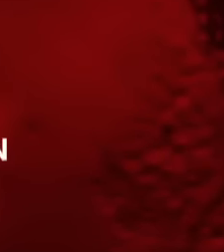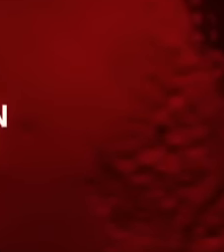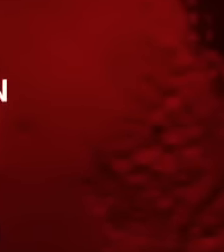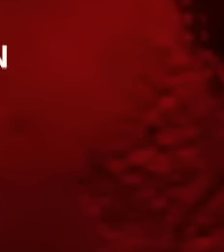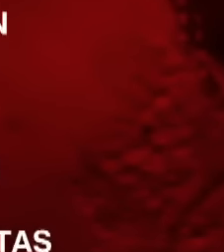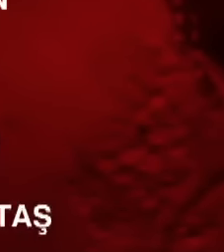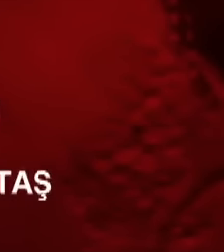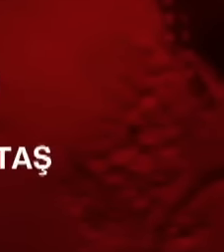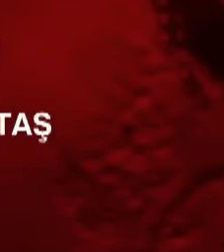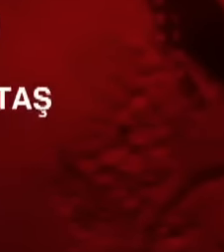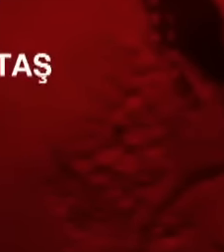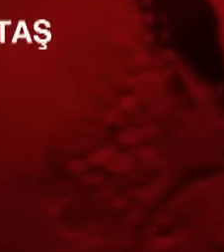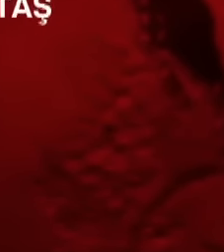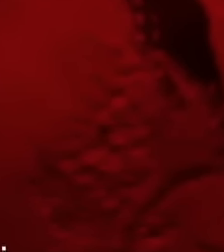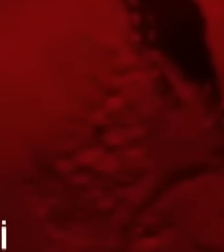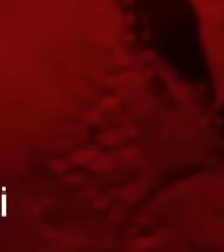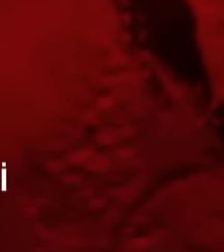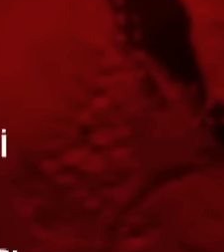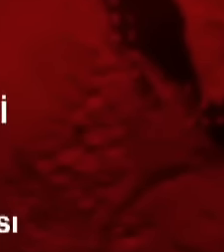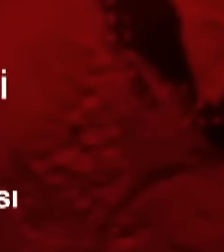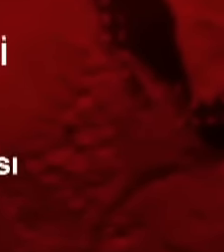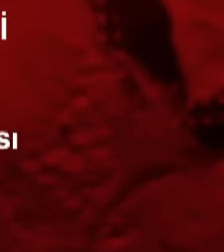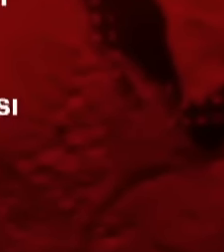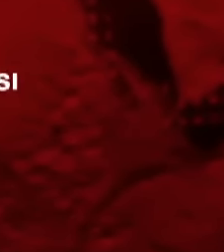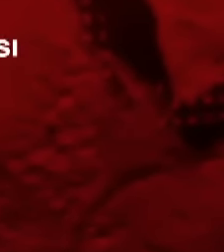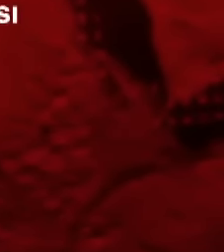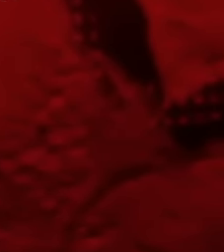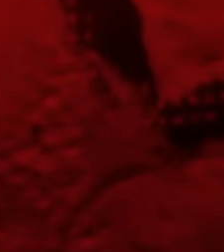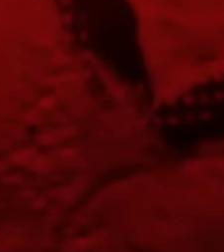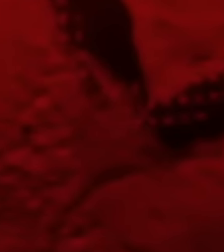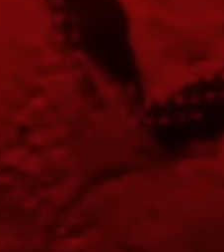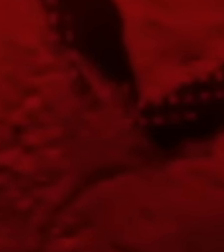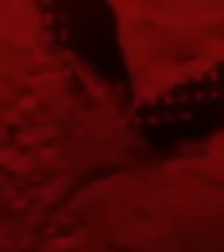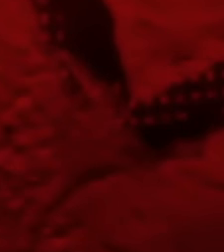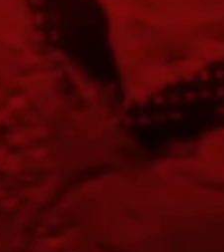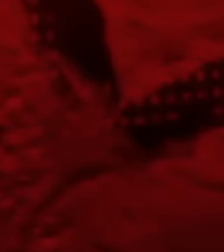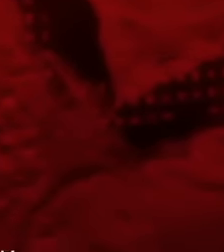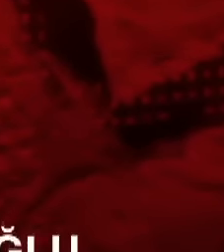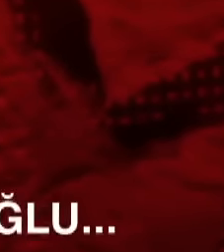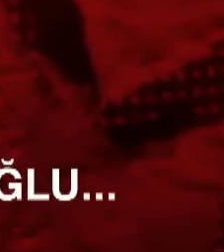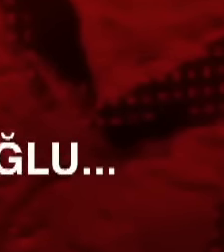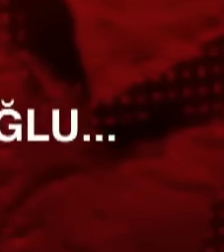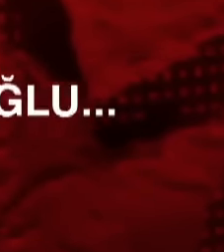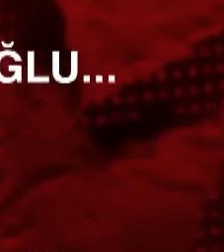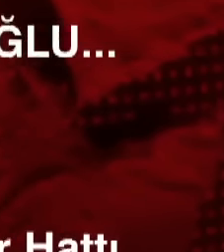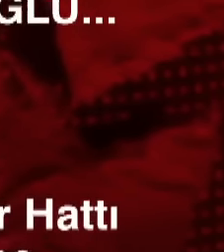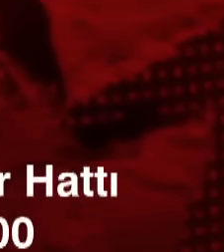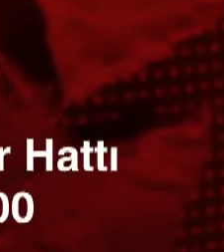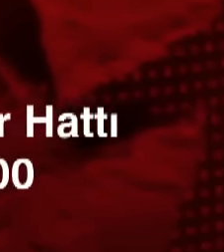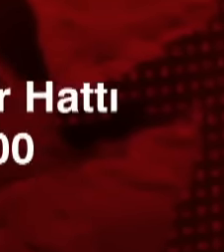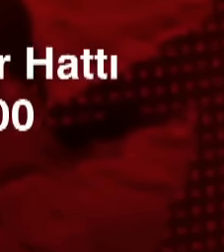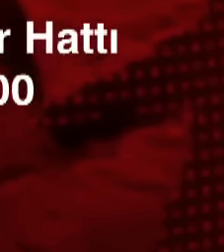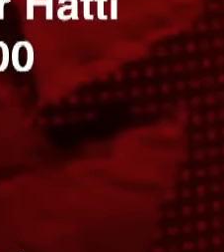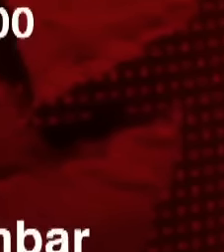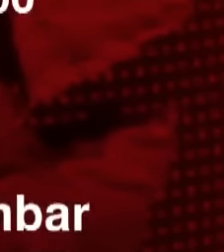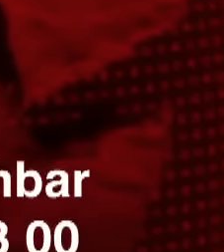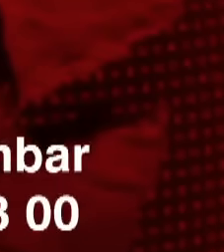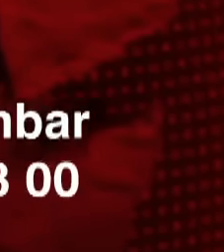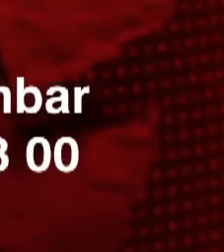Sahada sok bunu kafana, saygı duratama. Hatırlamazsan sorma bana. Dürümü nevada, ay yıldız sahada.